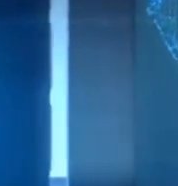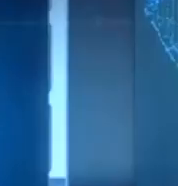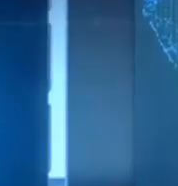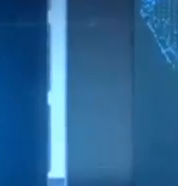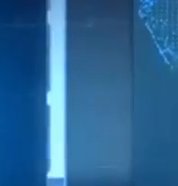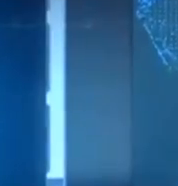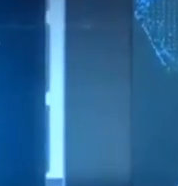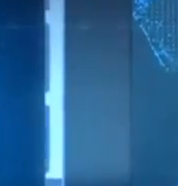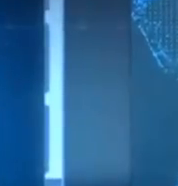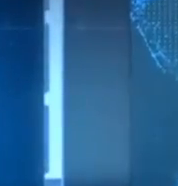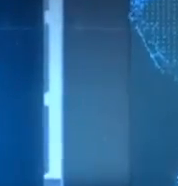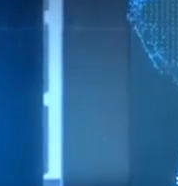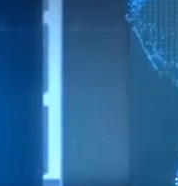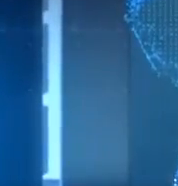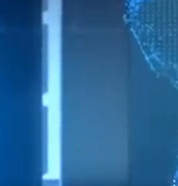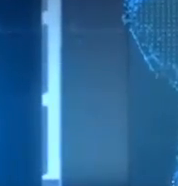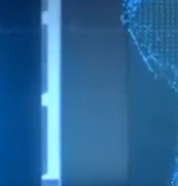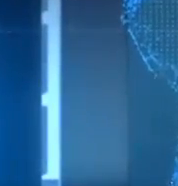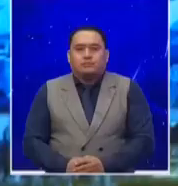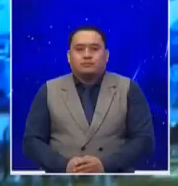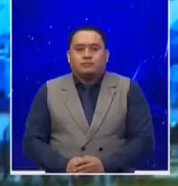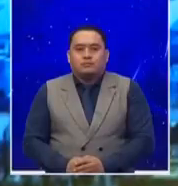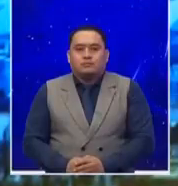Ерлан Азамбай, телеканал ЖТСУ.